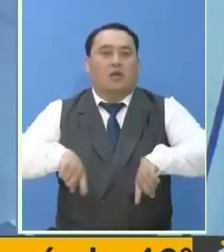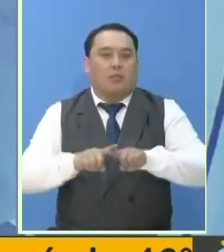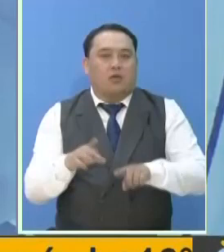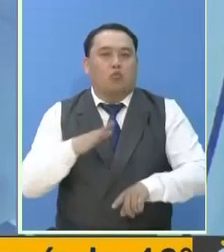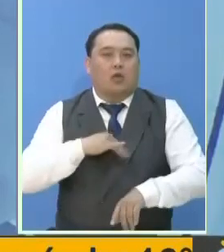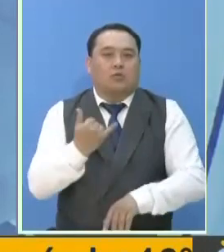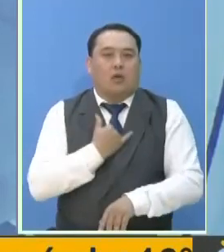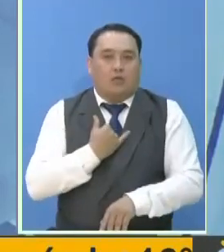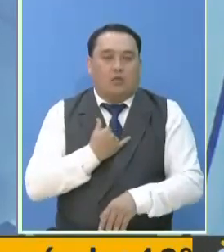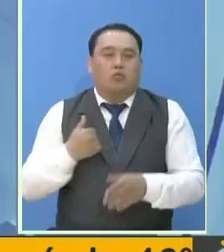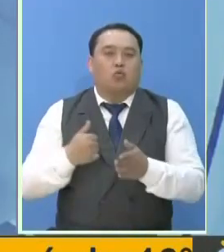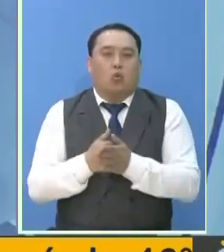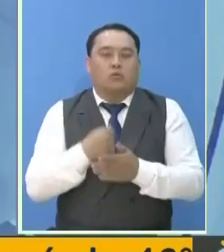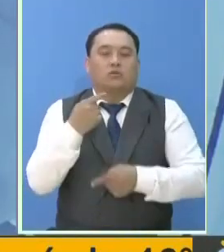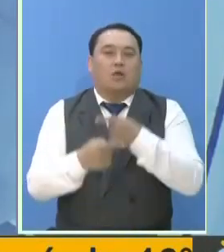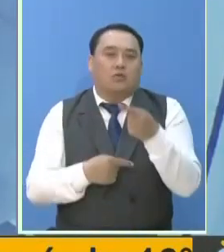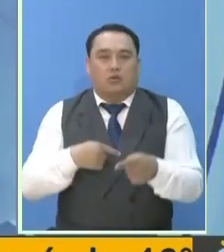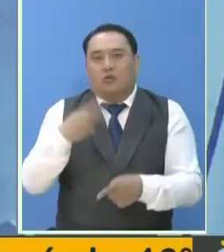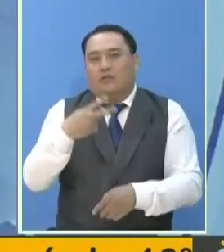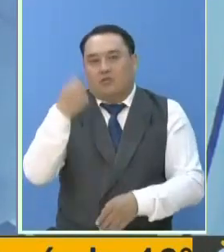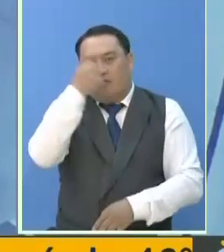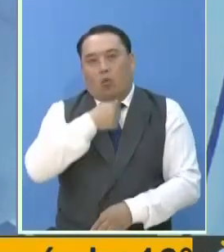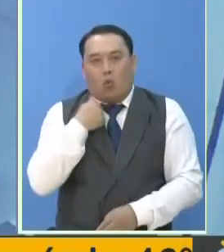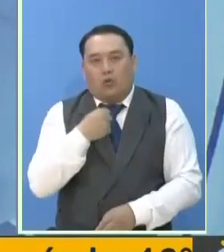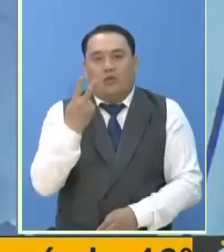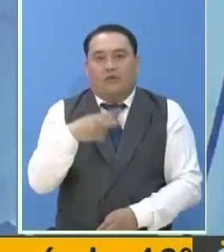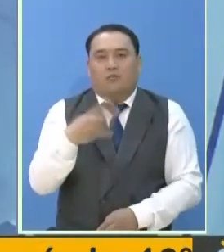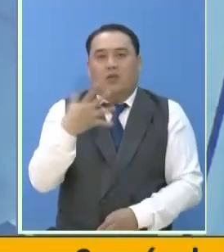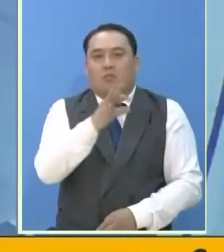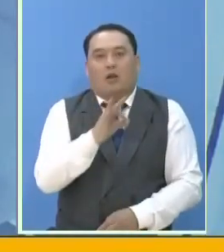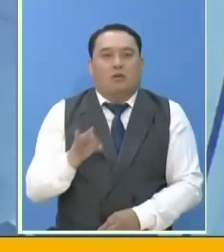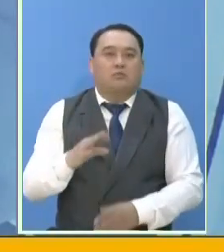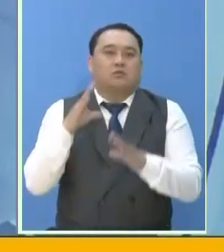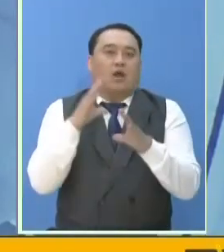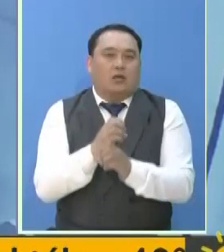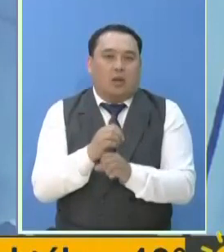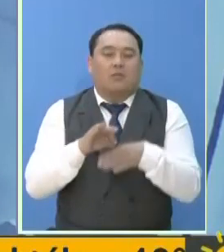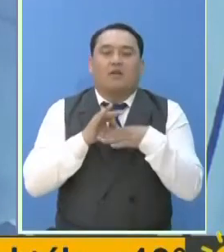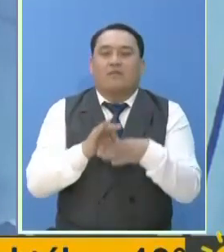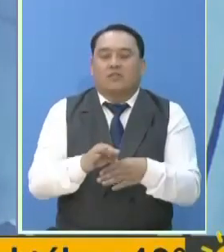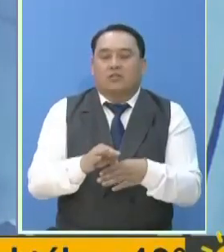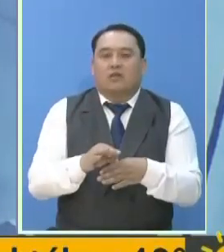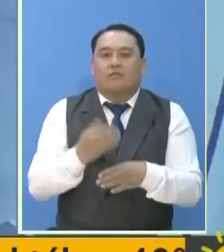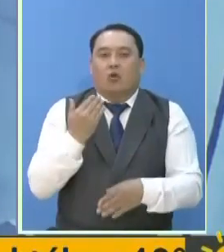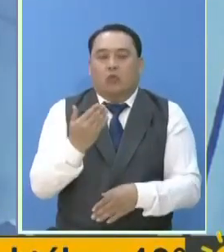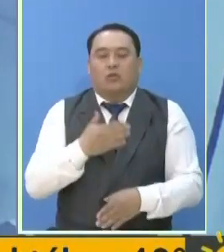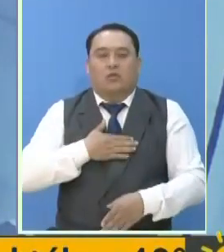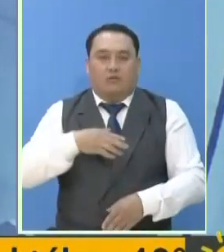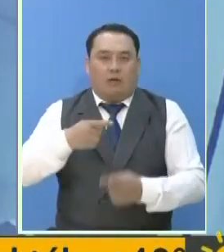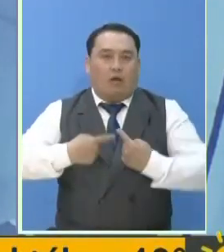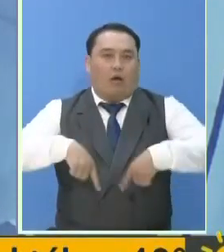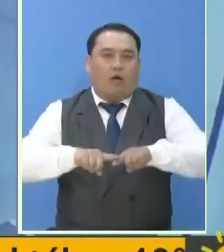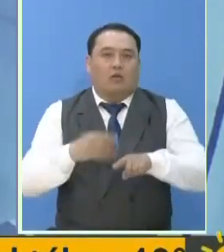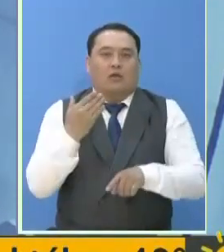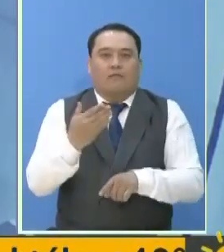Наше агентство до конца 2020 года уже 25% сокращение провело в отношении нашего агентства и